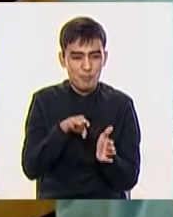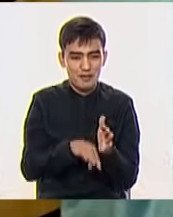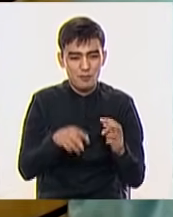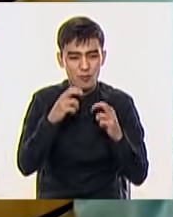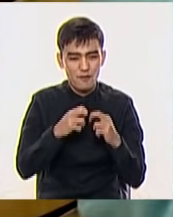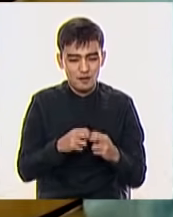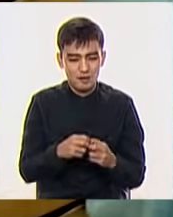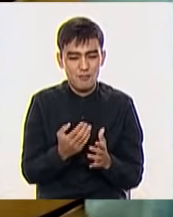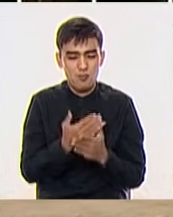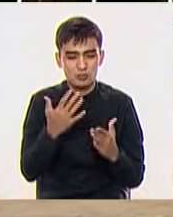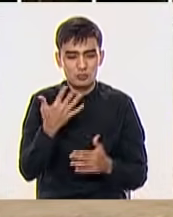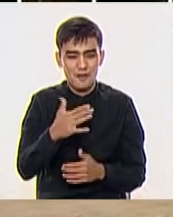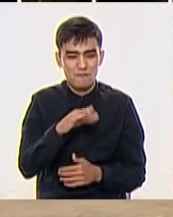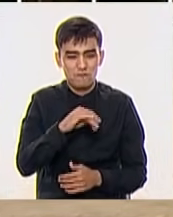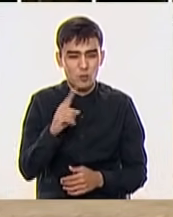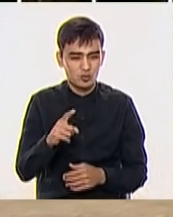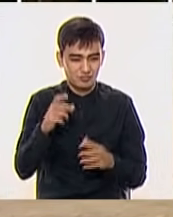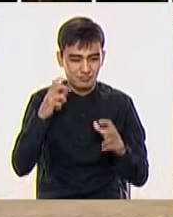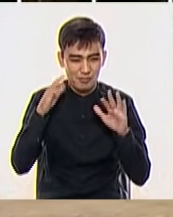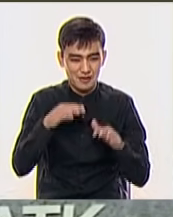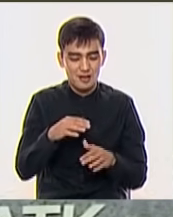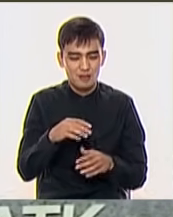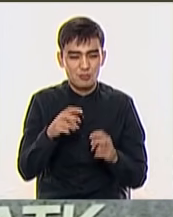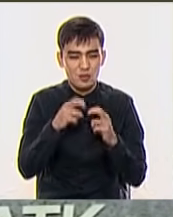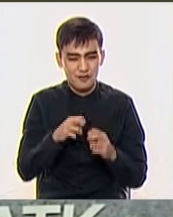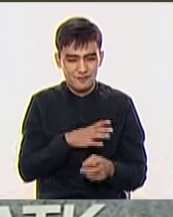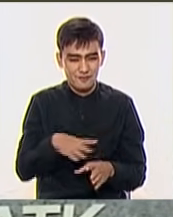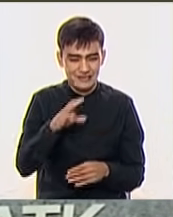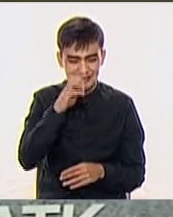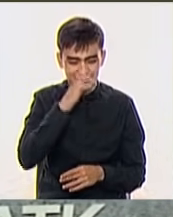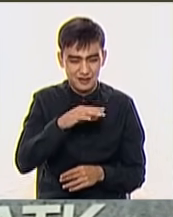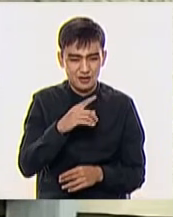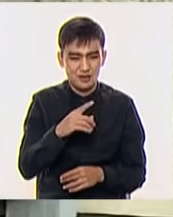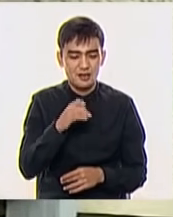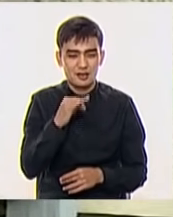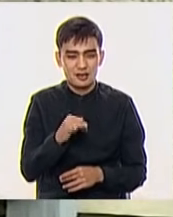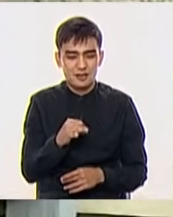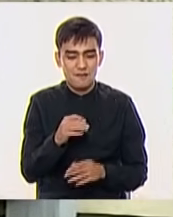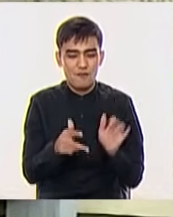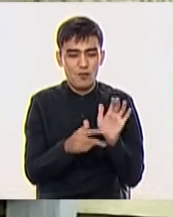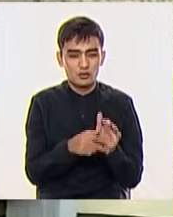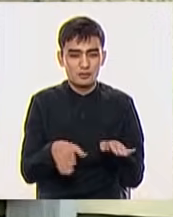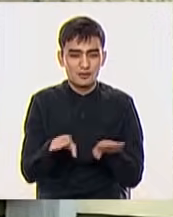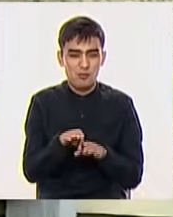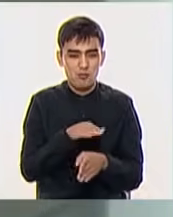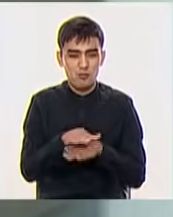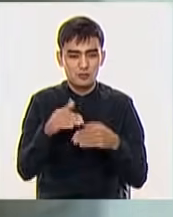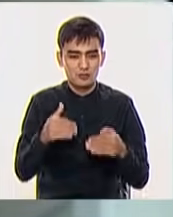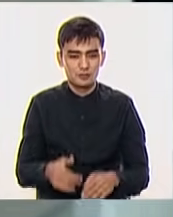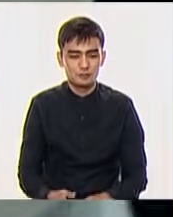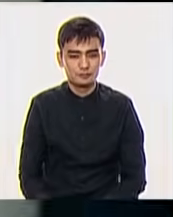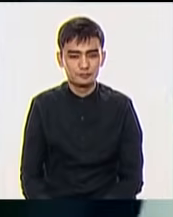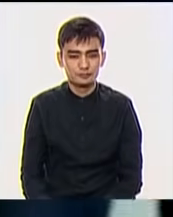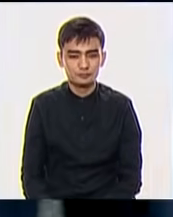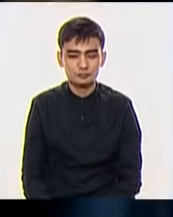в более чем 50 вузах из 128 по всей стране. В результате 8 закрылись полностью.